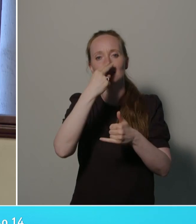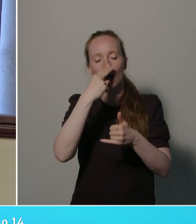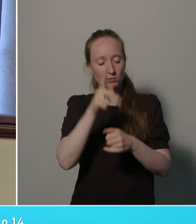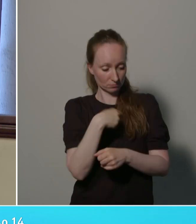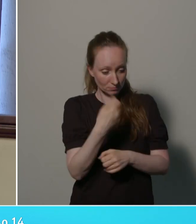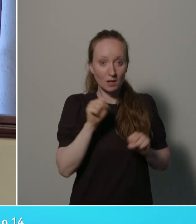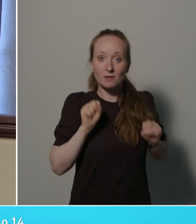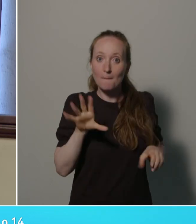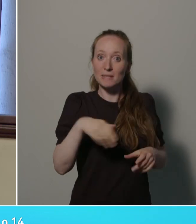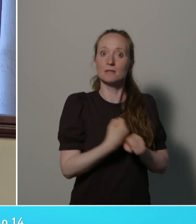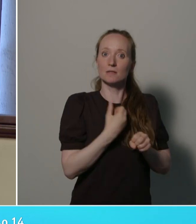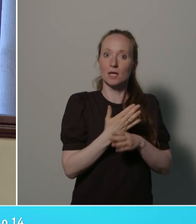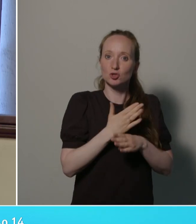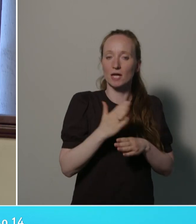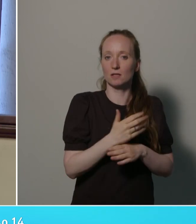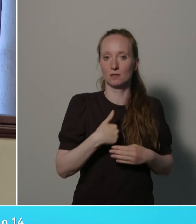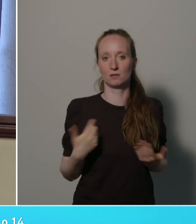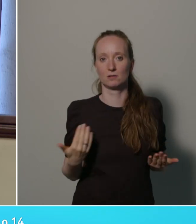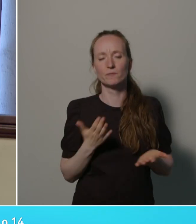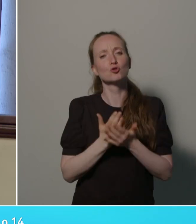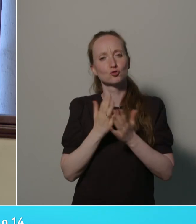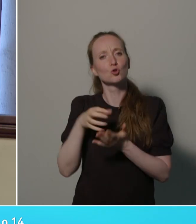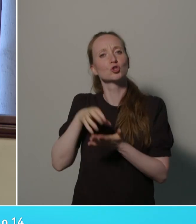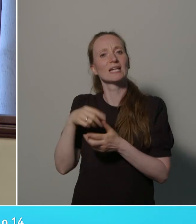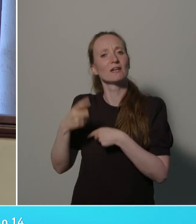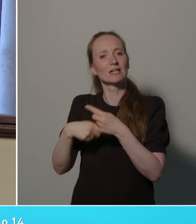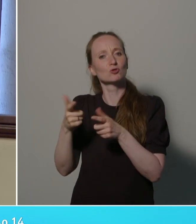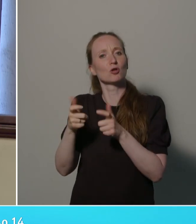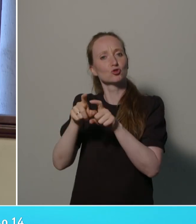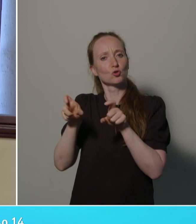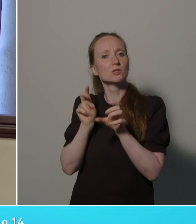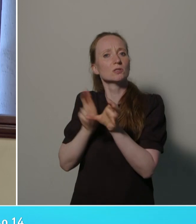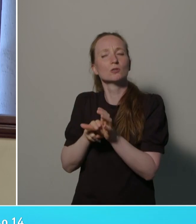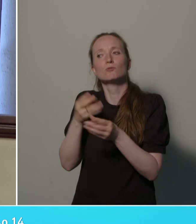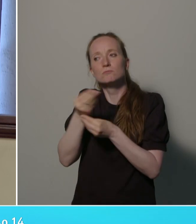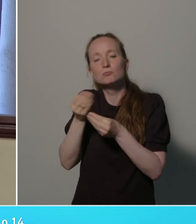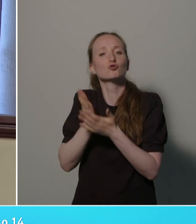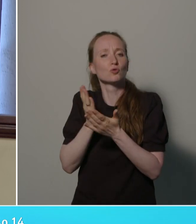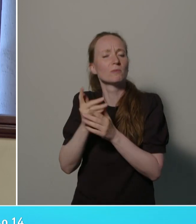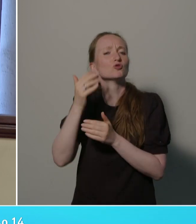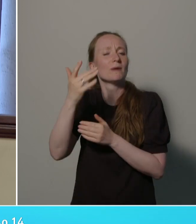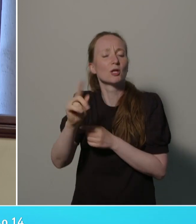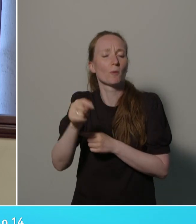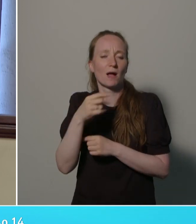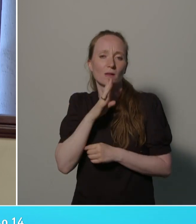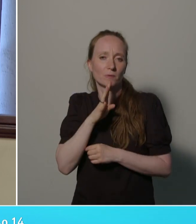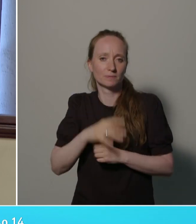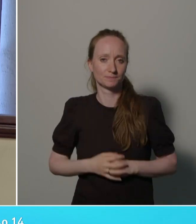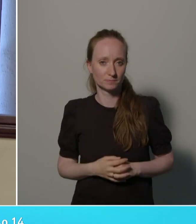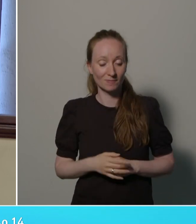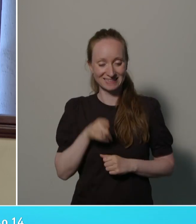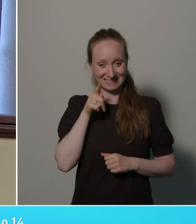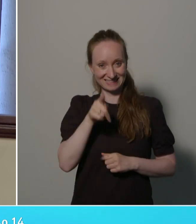Stadtentwicklungsausschuss gemacht, aber dazu komme ich dann noch mal. Ich habe selten erlebt, eine Baumaßnahme, die so intensiv und